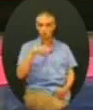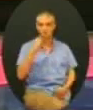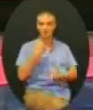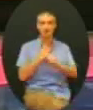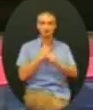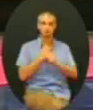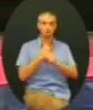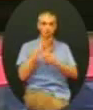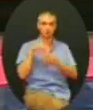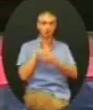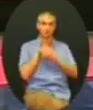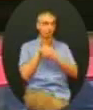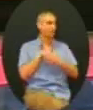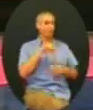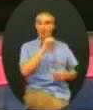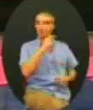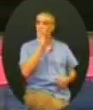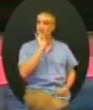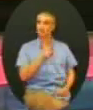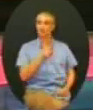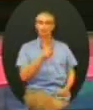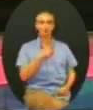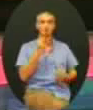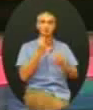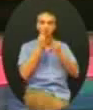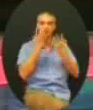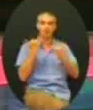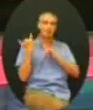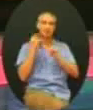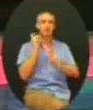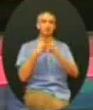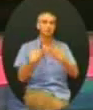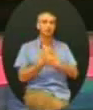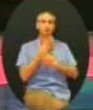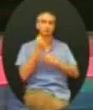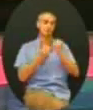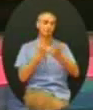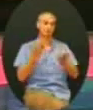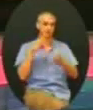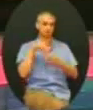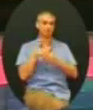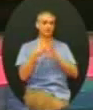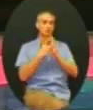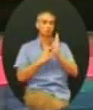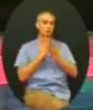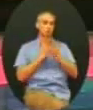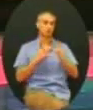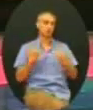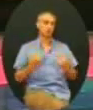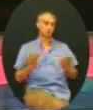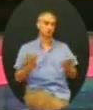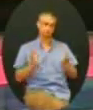עשו מהלך, הם חלק ממהלך מדהים של להביא קהלים חדשים למרץ, במסגרת החוקים הקיימים,